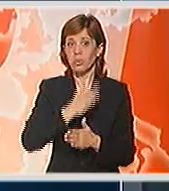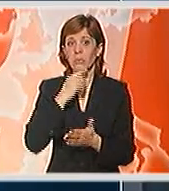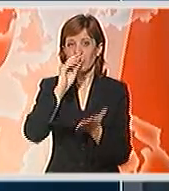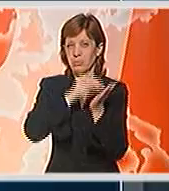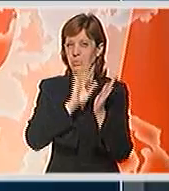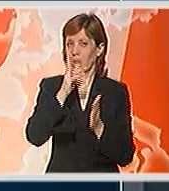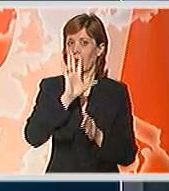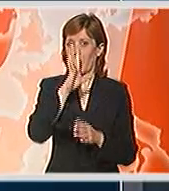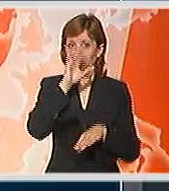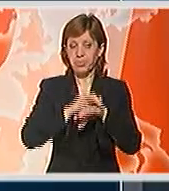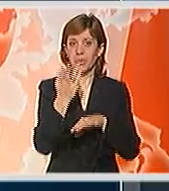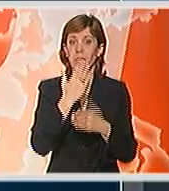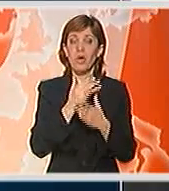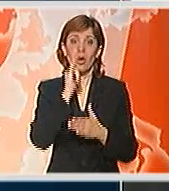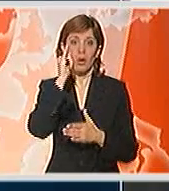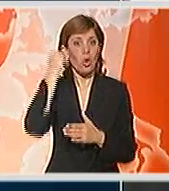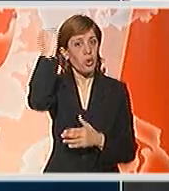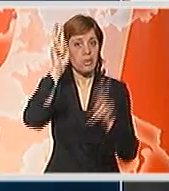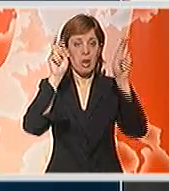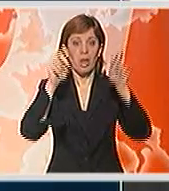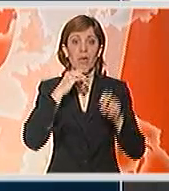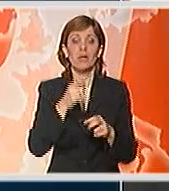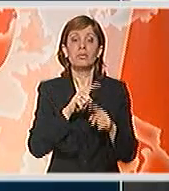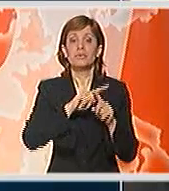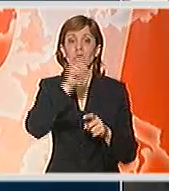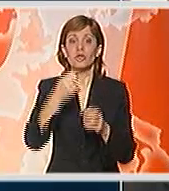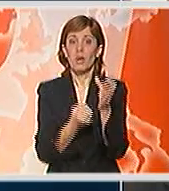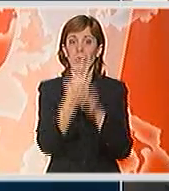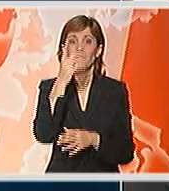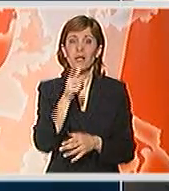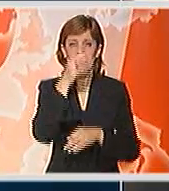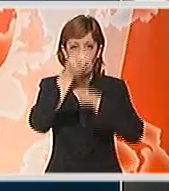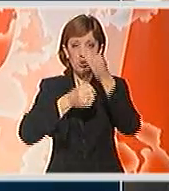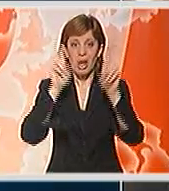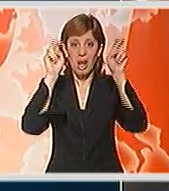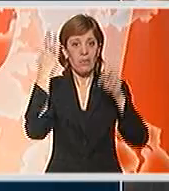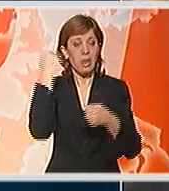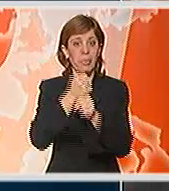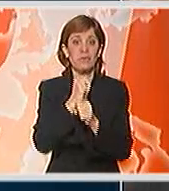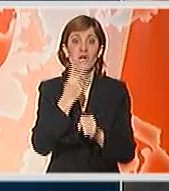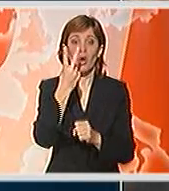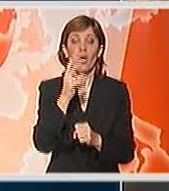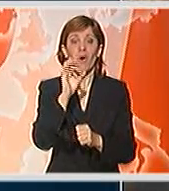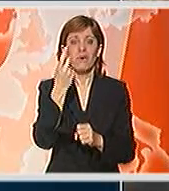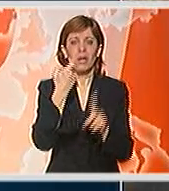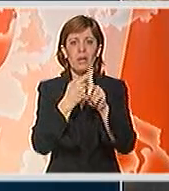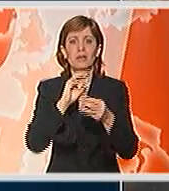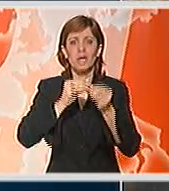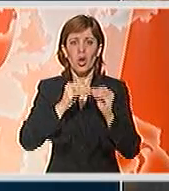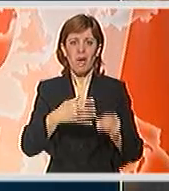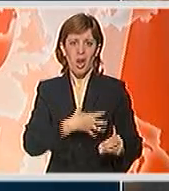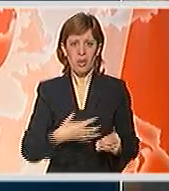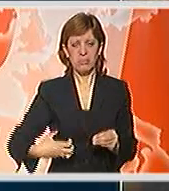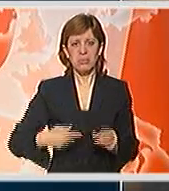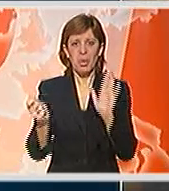registruju njegovu posetu Kosovu, navode da je stigao u Prištinu kako bi istražio navode da je bivša OVK trgovala organima zarobljenih